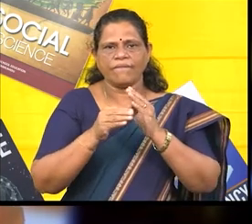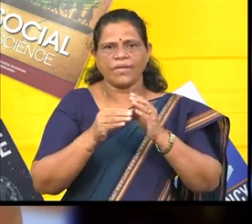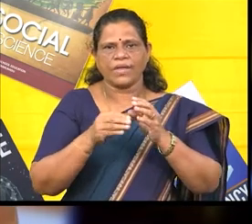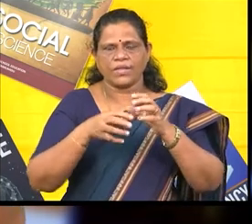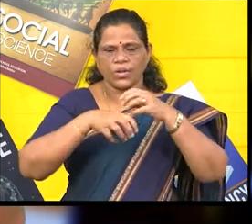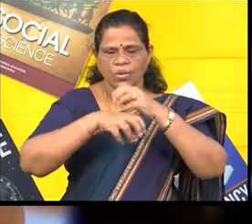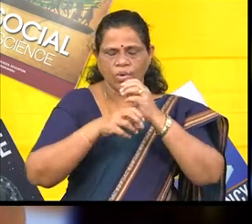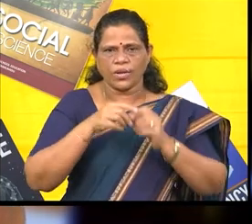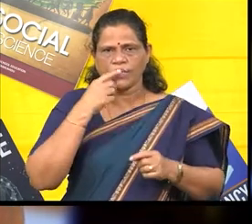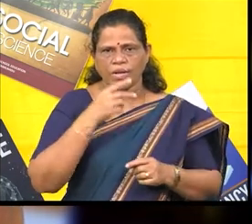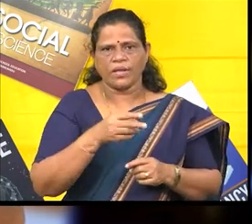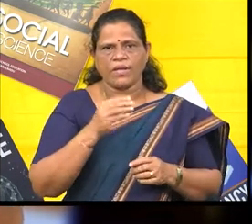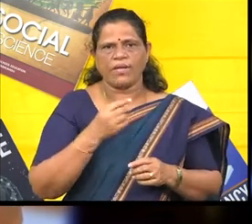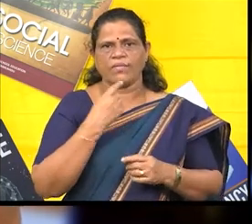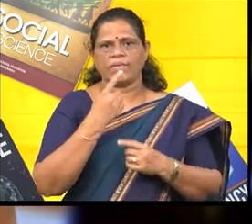வேதியியலின் கொள்கைப்படி விசாரிக்க வேண்டும்.